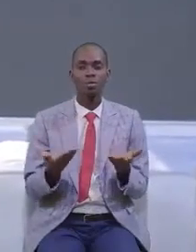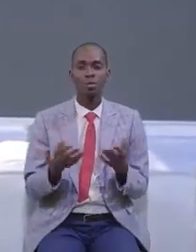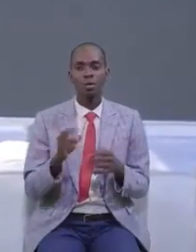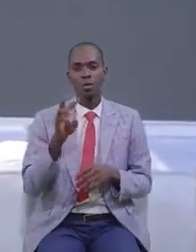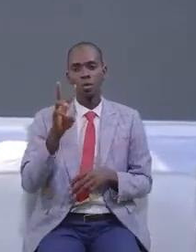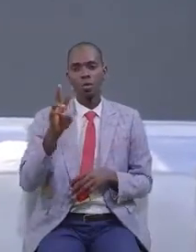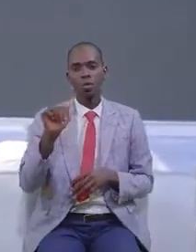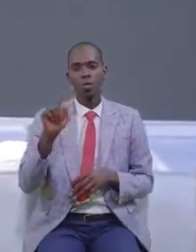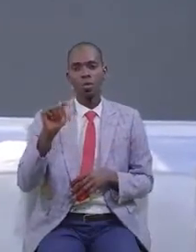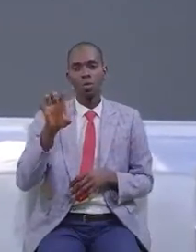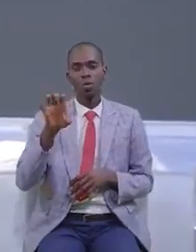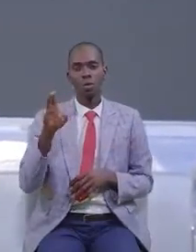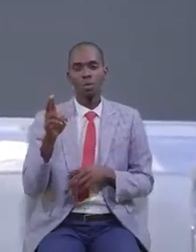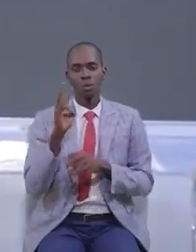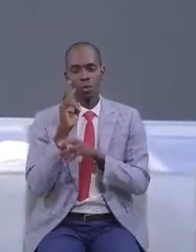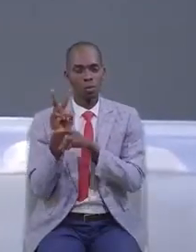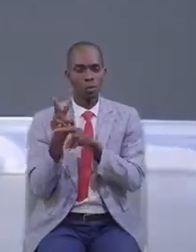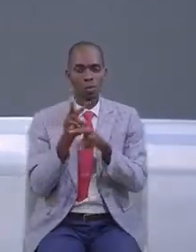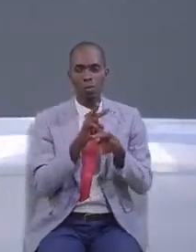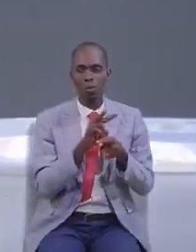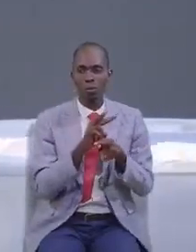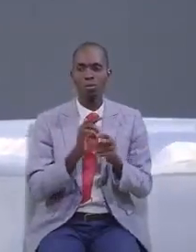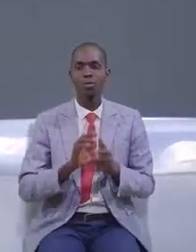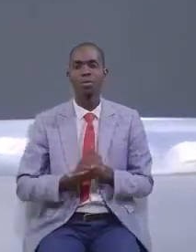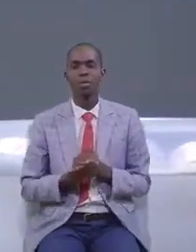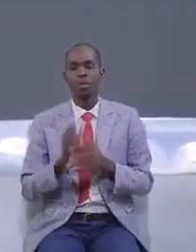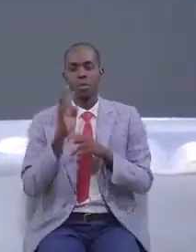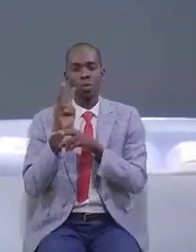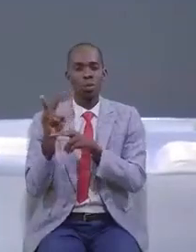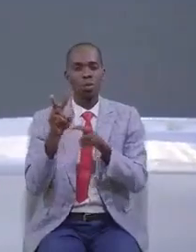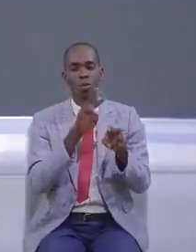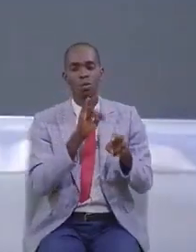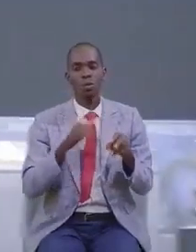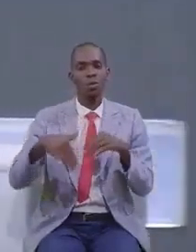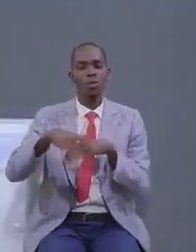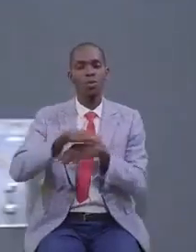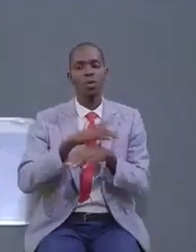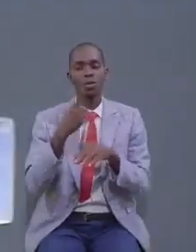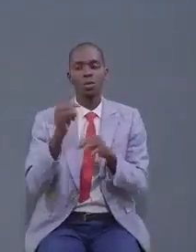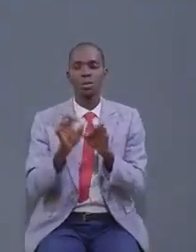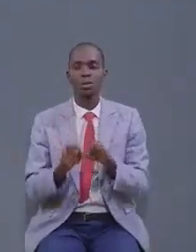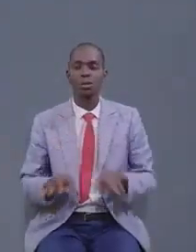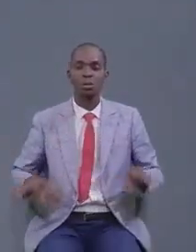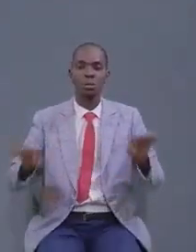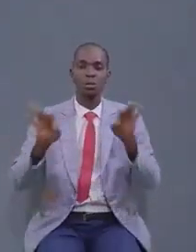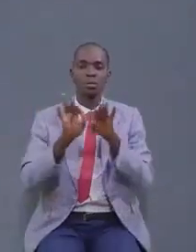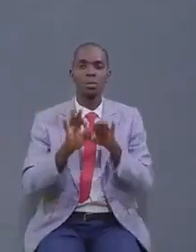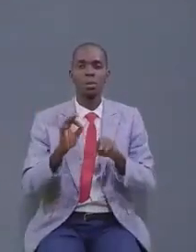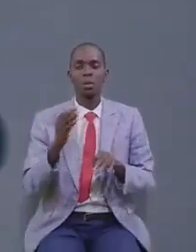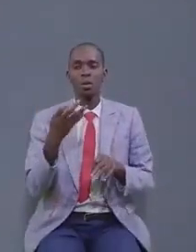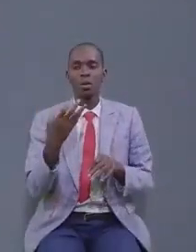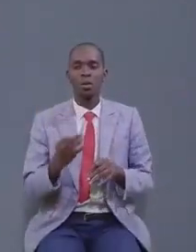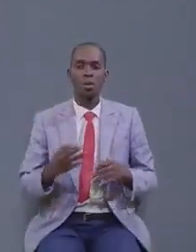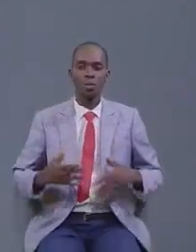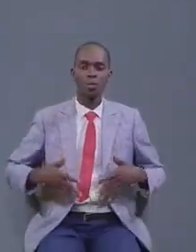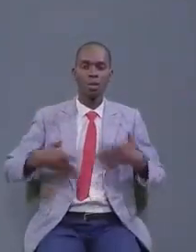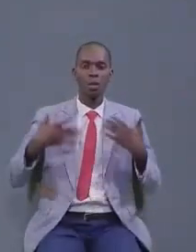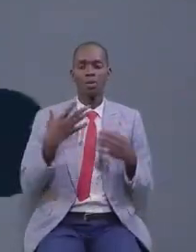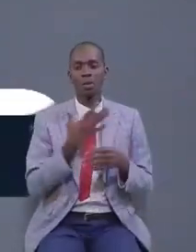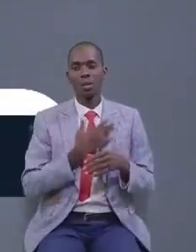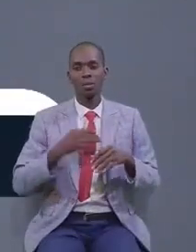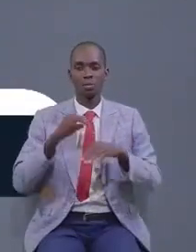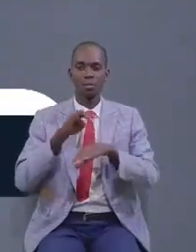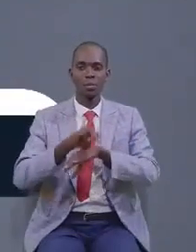మాట ఏమిటంటే WATCH, watch. Watching over the priorities and of life and